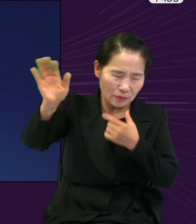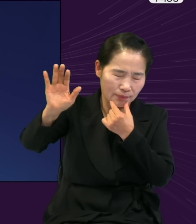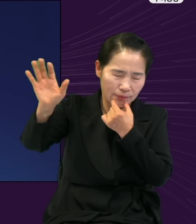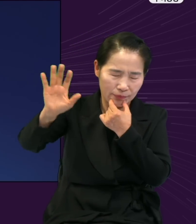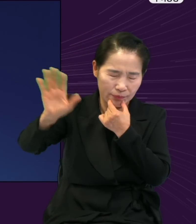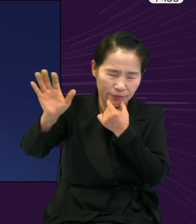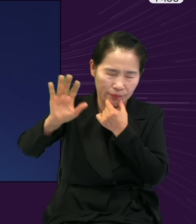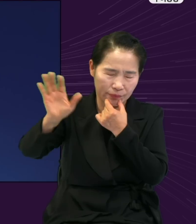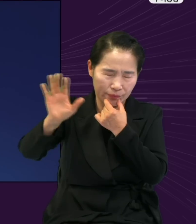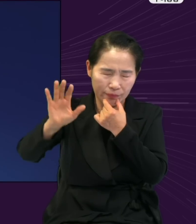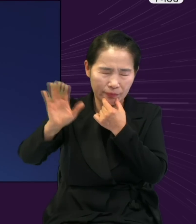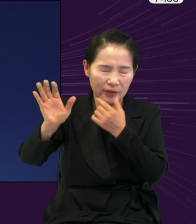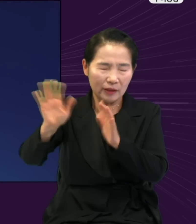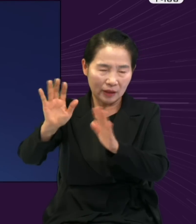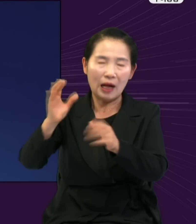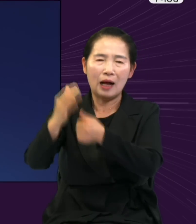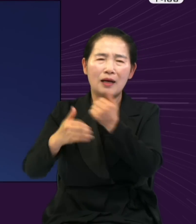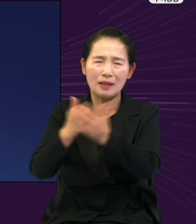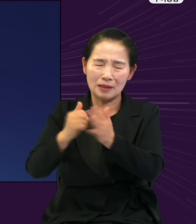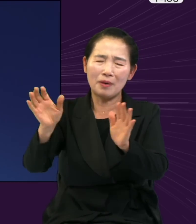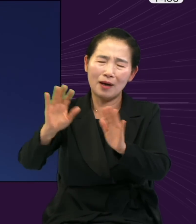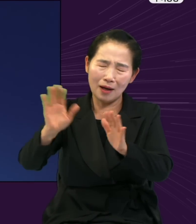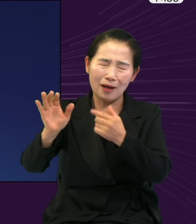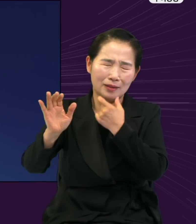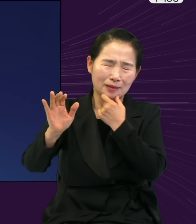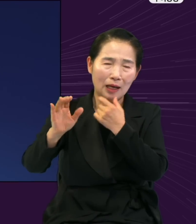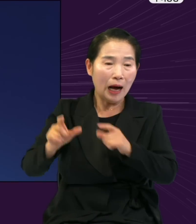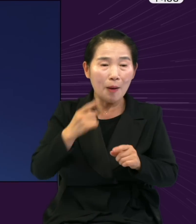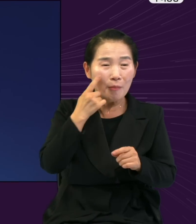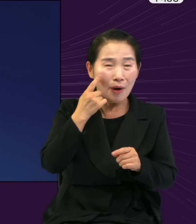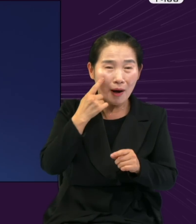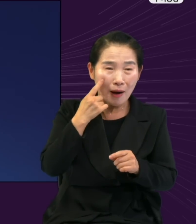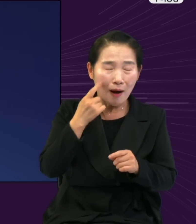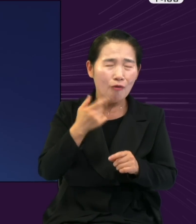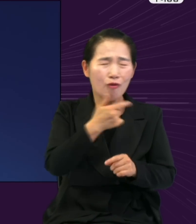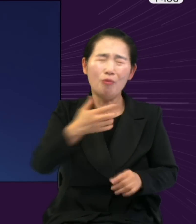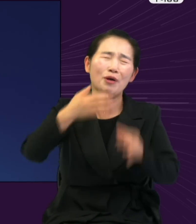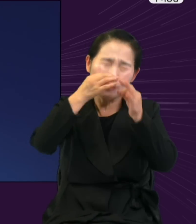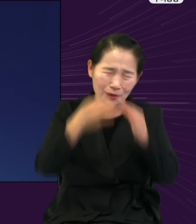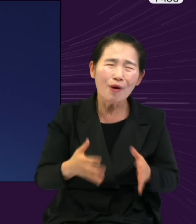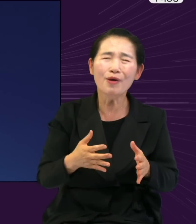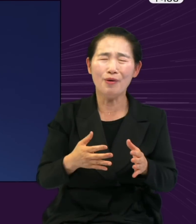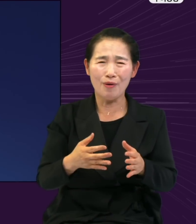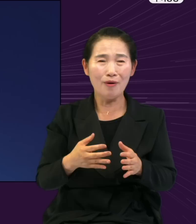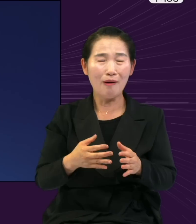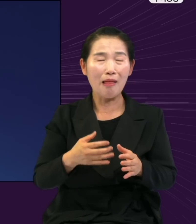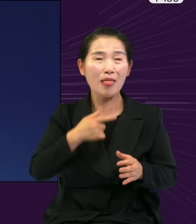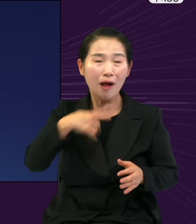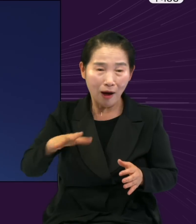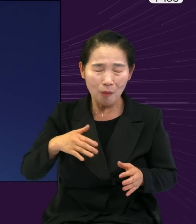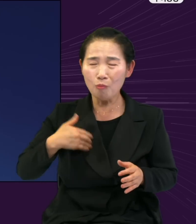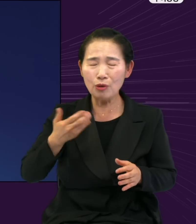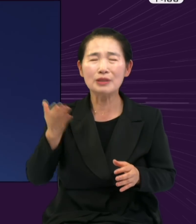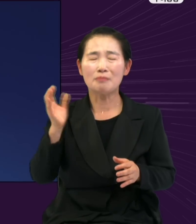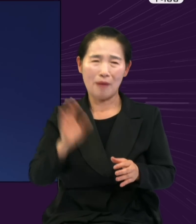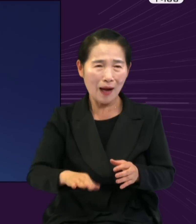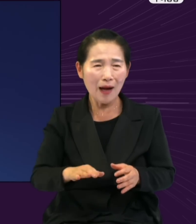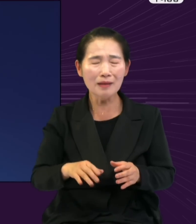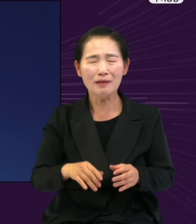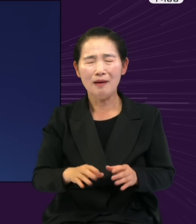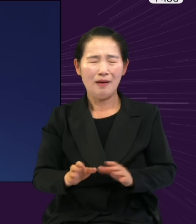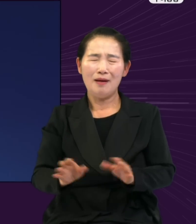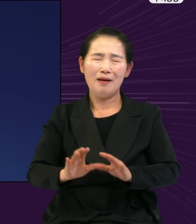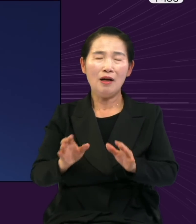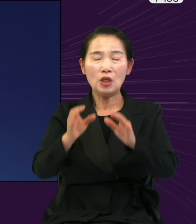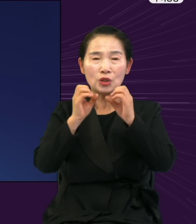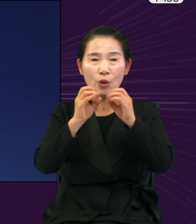싫어요, 하나님. 살아보니까 너무 힘들어요, 이 길이. 그래서 나는 싫어요. 선지자처럼 사는 것도 싫고 선교사가 되는